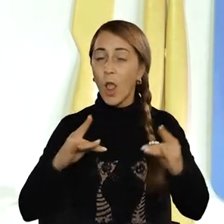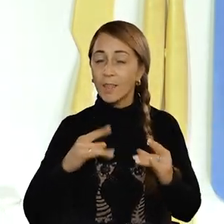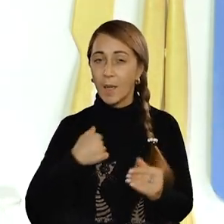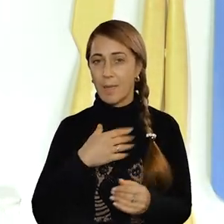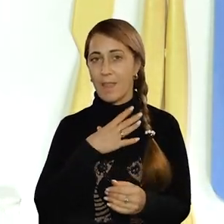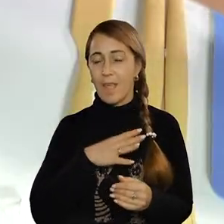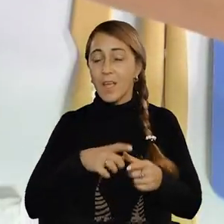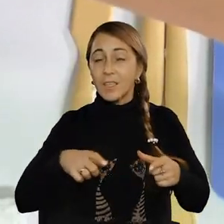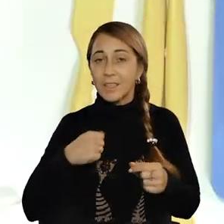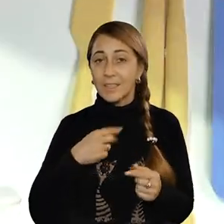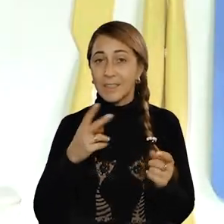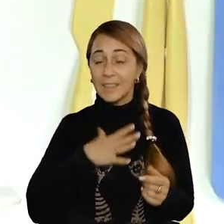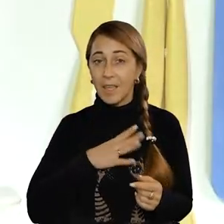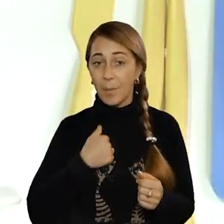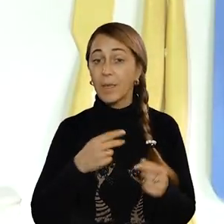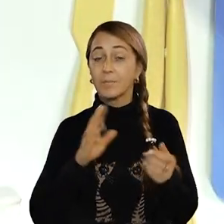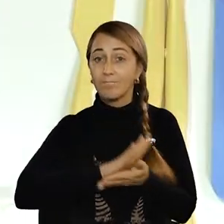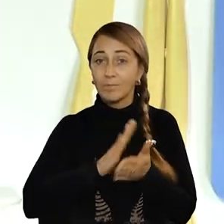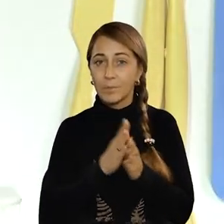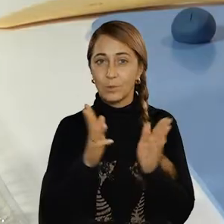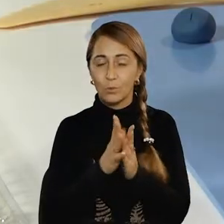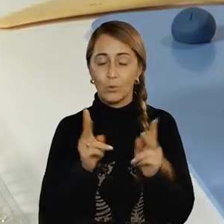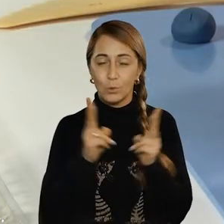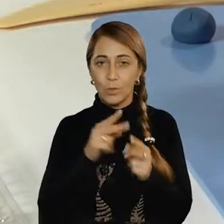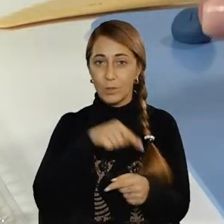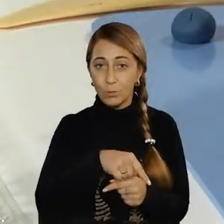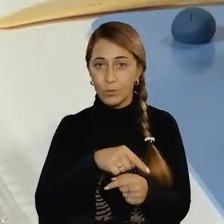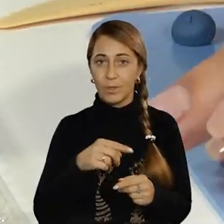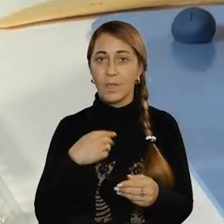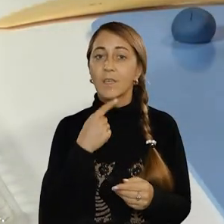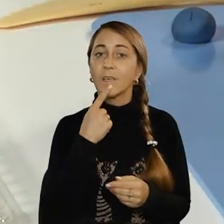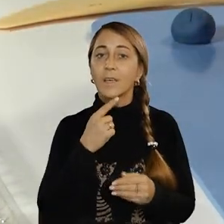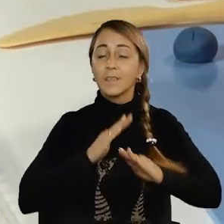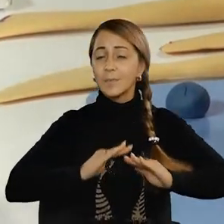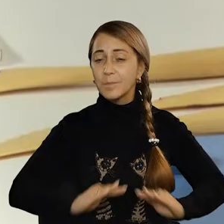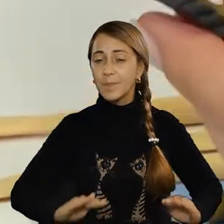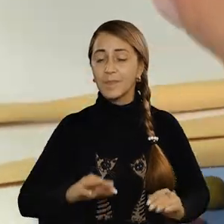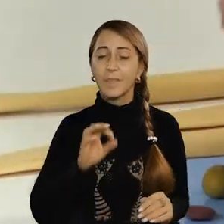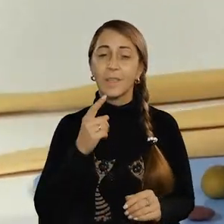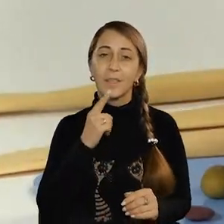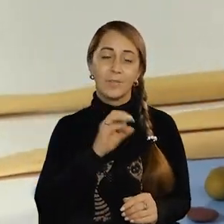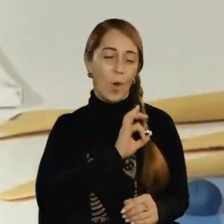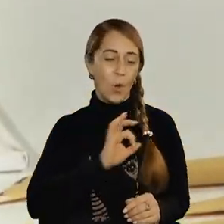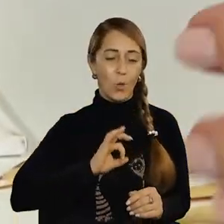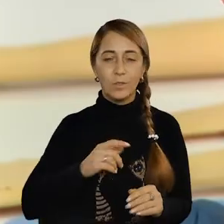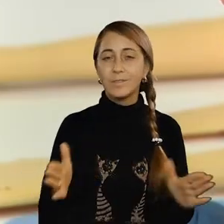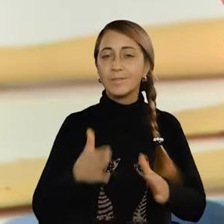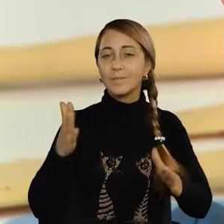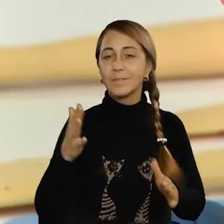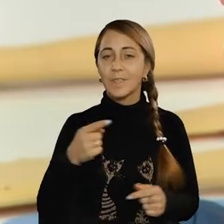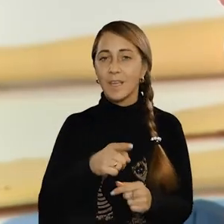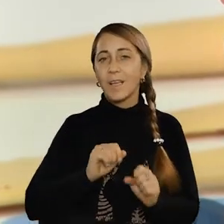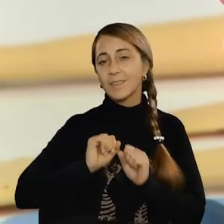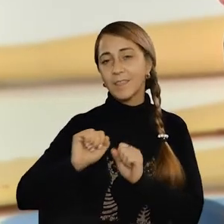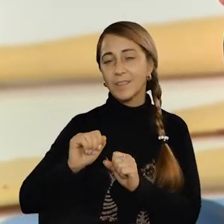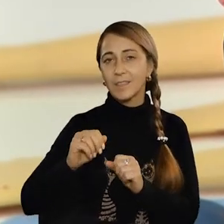ми домовилися з нею про зустріч саме тут. Її червона сукня в білий горошок розвивалася на вітрі, а Бейс